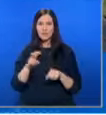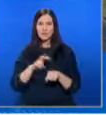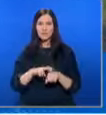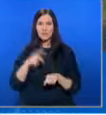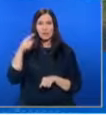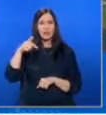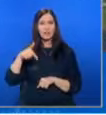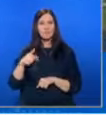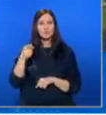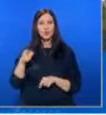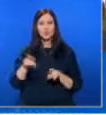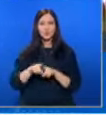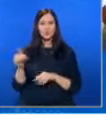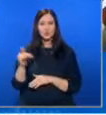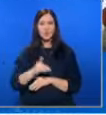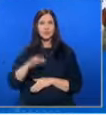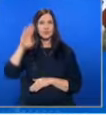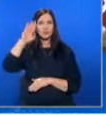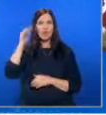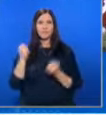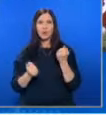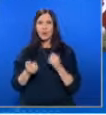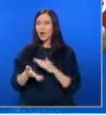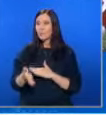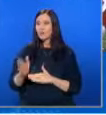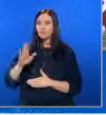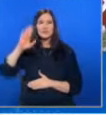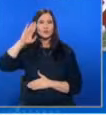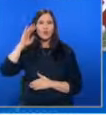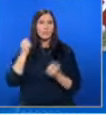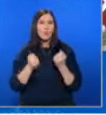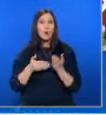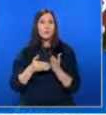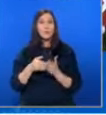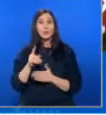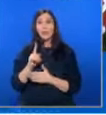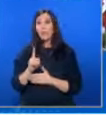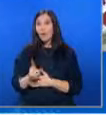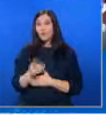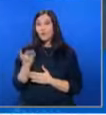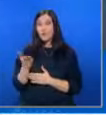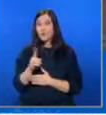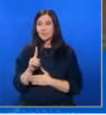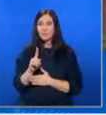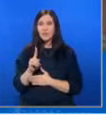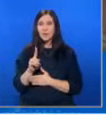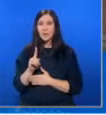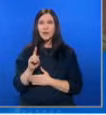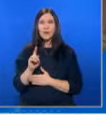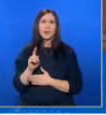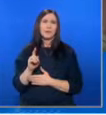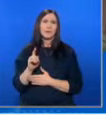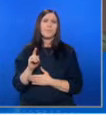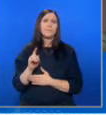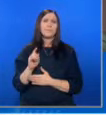Димитър Главчев. Той също дойде със служебен автомобил и отпътува със служебен автомобил, поради което и на него не му бяха